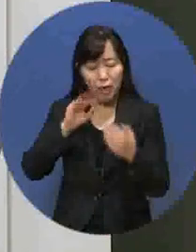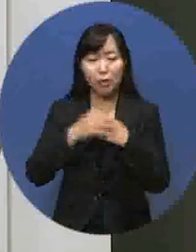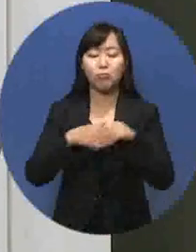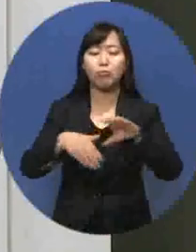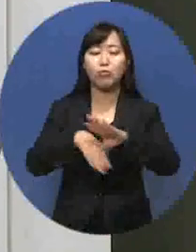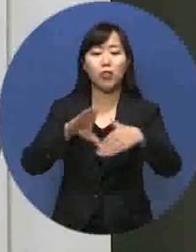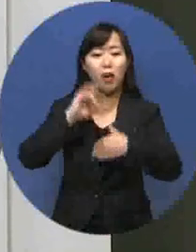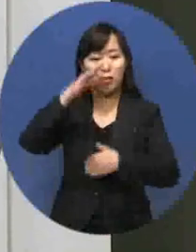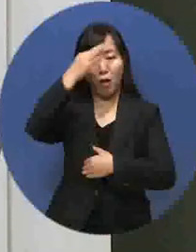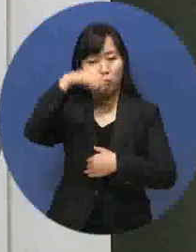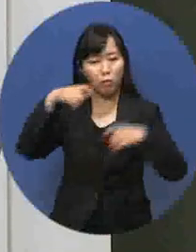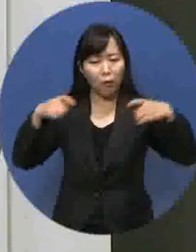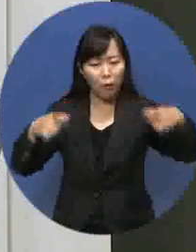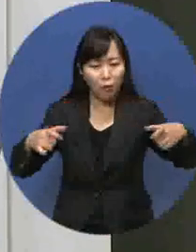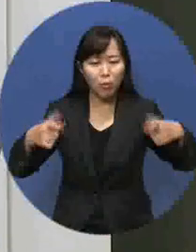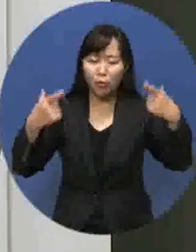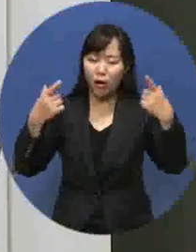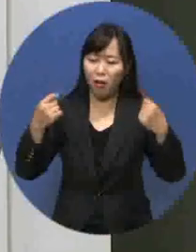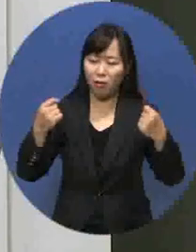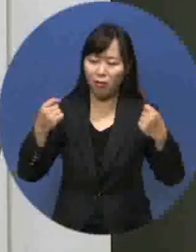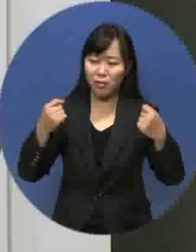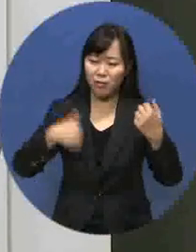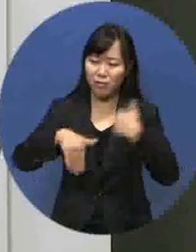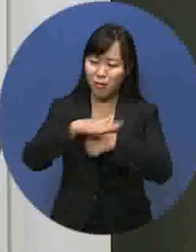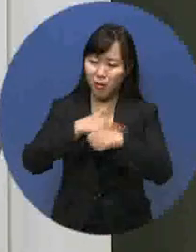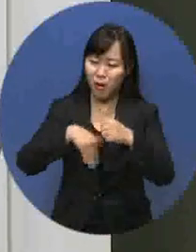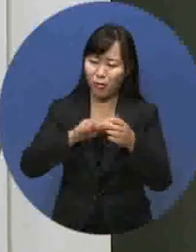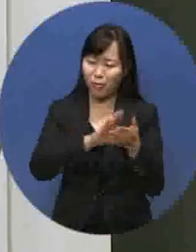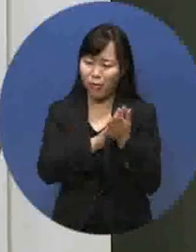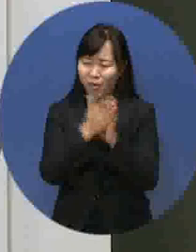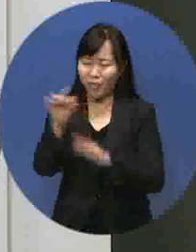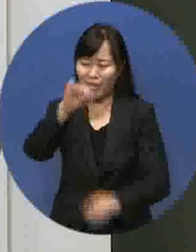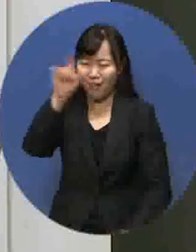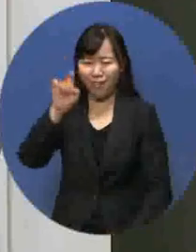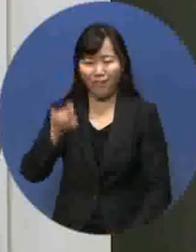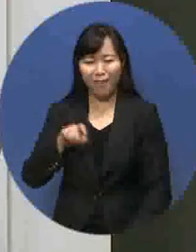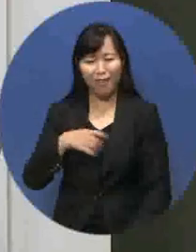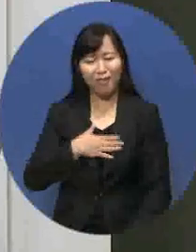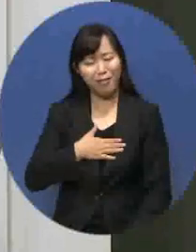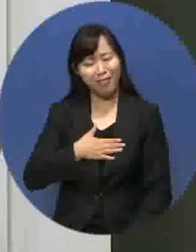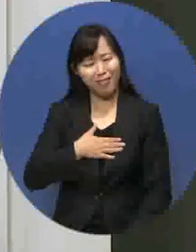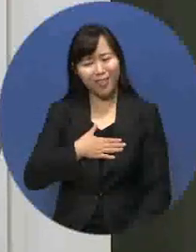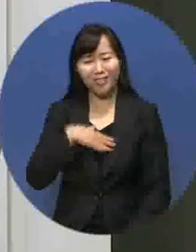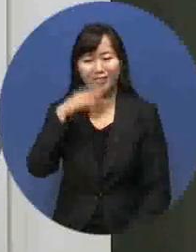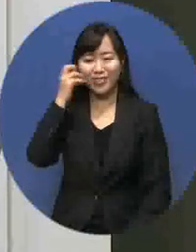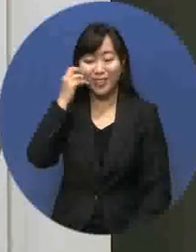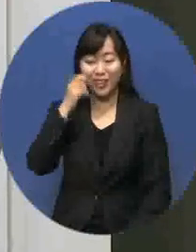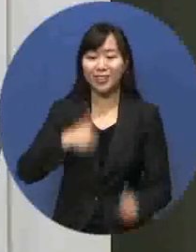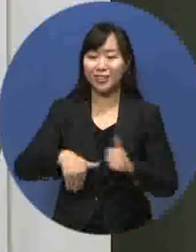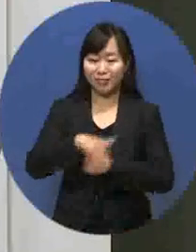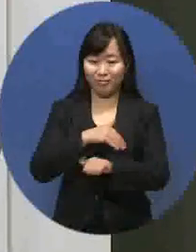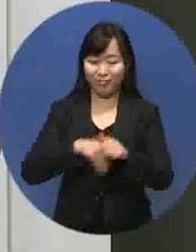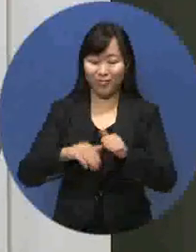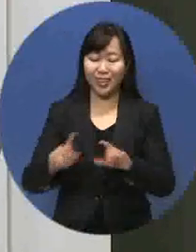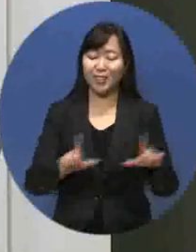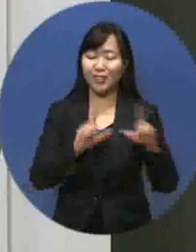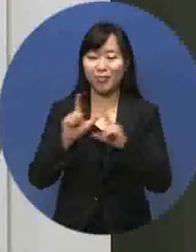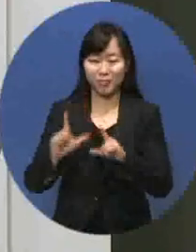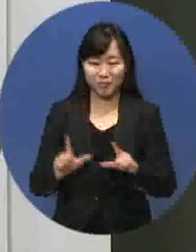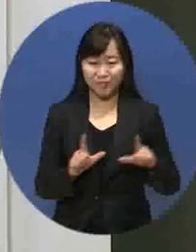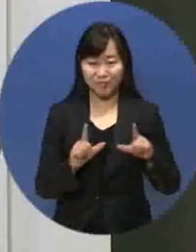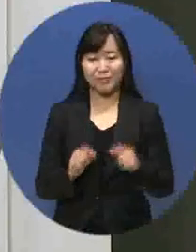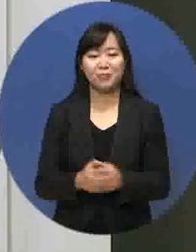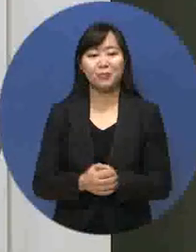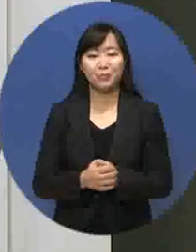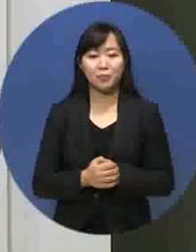문화예술계에도 로봇이 등장하지 않을까. 이거 좀 기분 이상해지는 세상에 우리가 살고 있습니다.